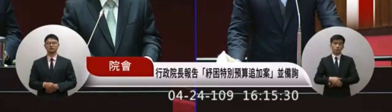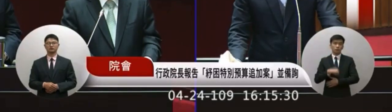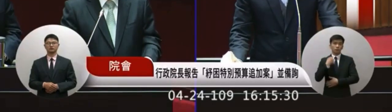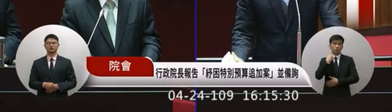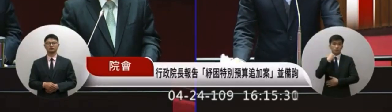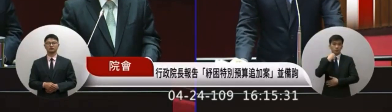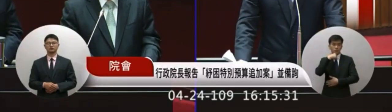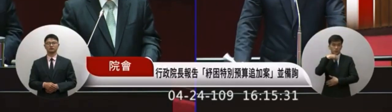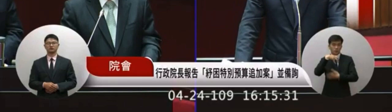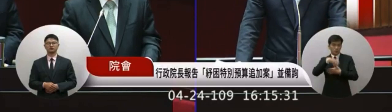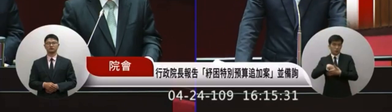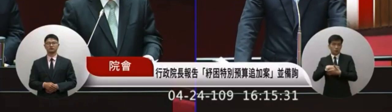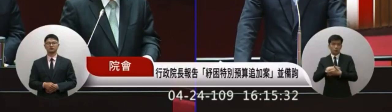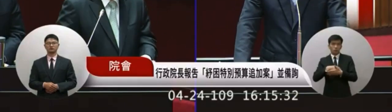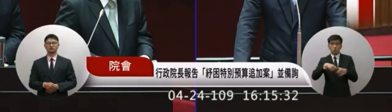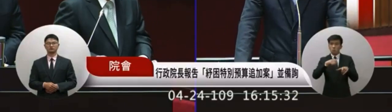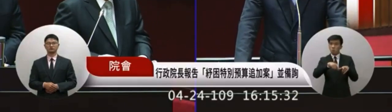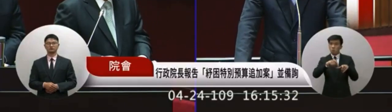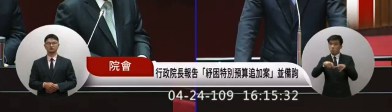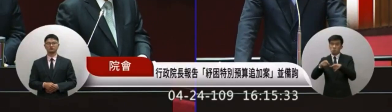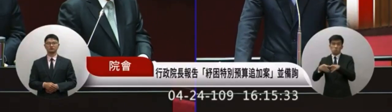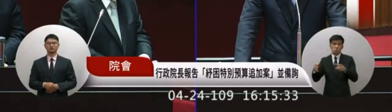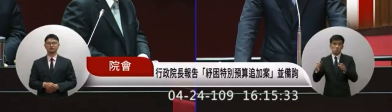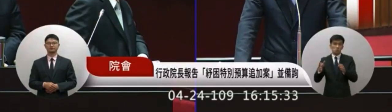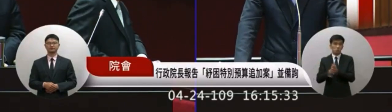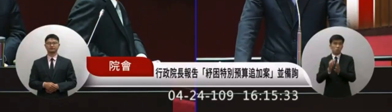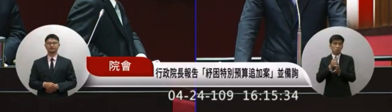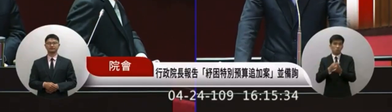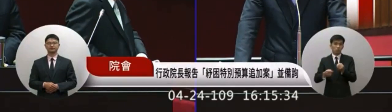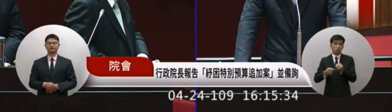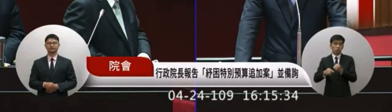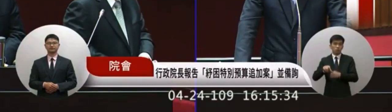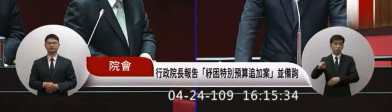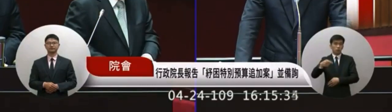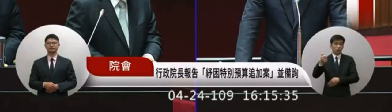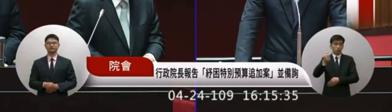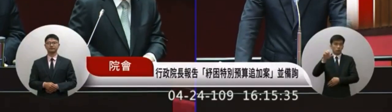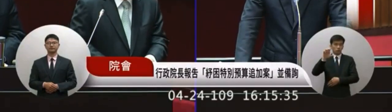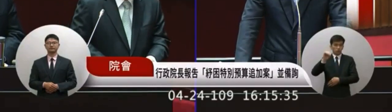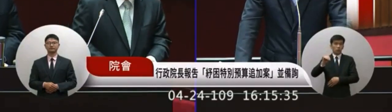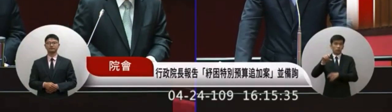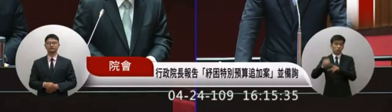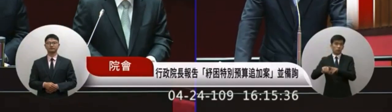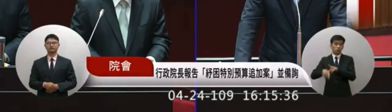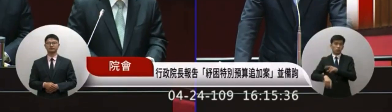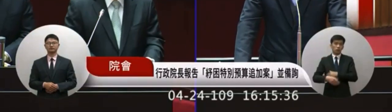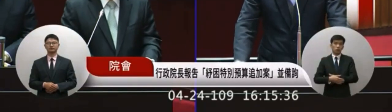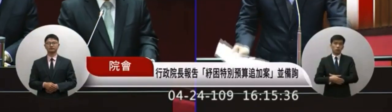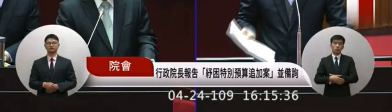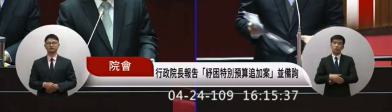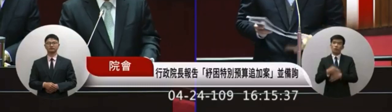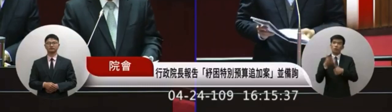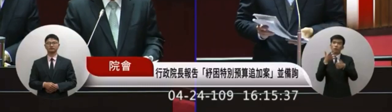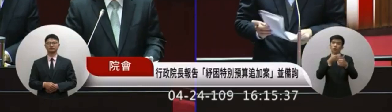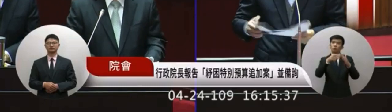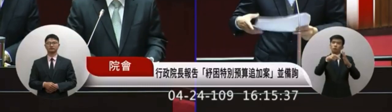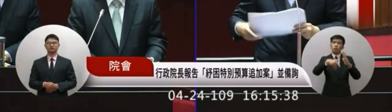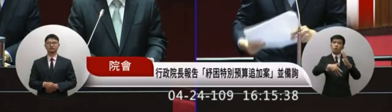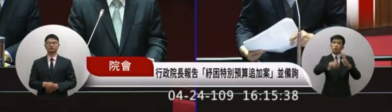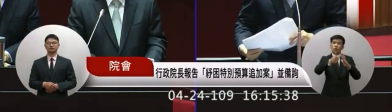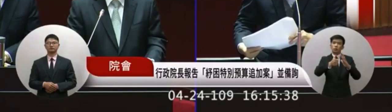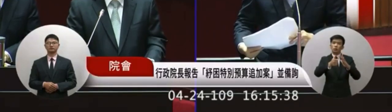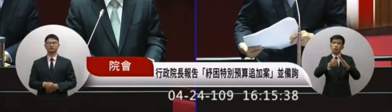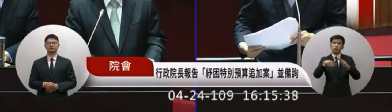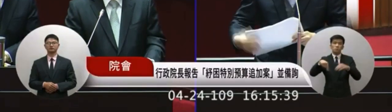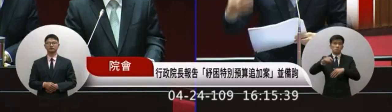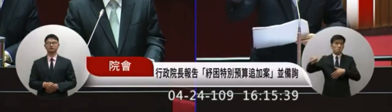国内的所有企业总共是150万家，院长晓不晓得这